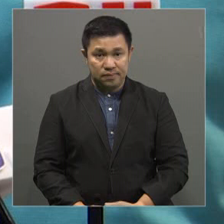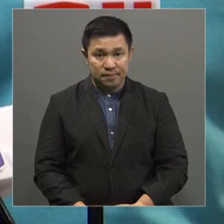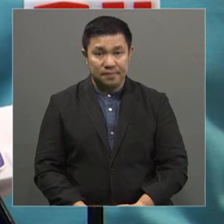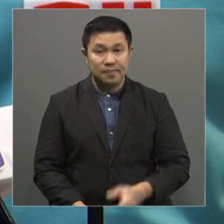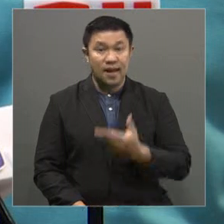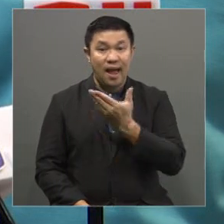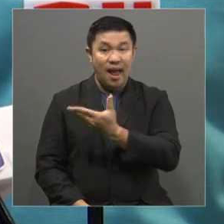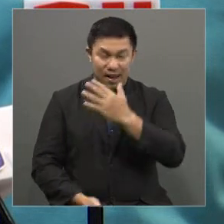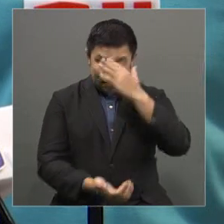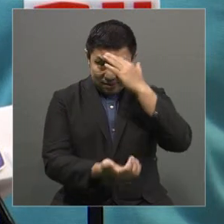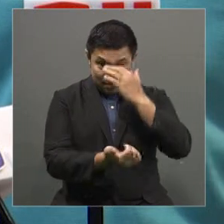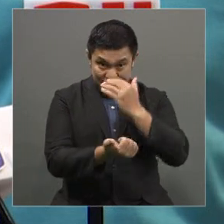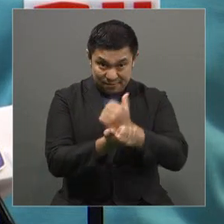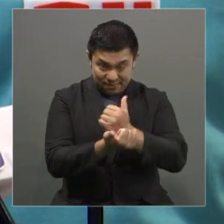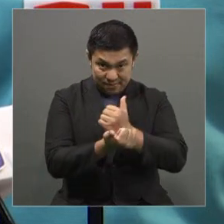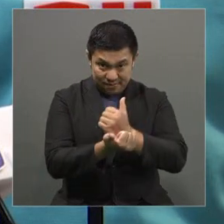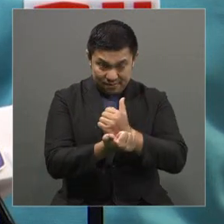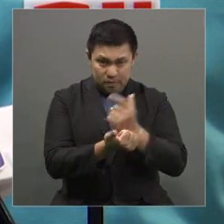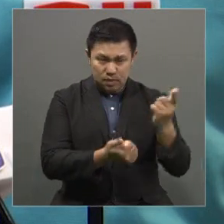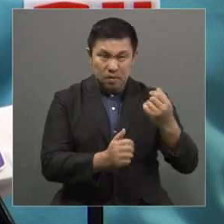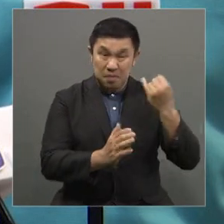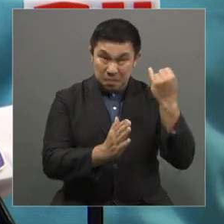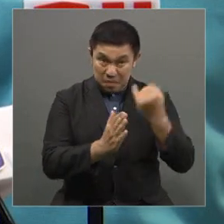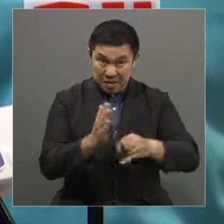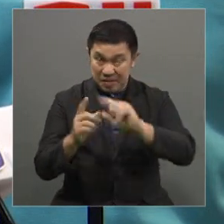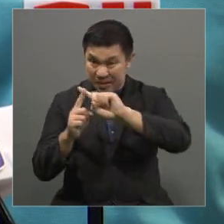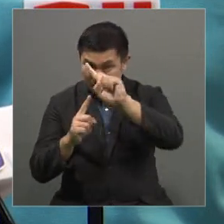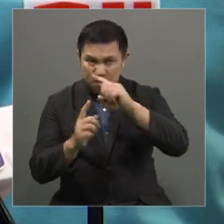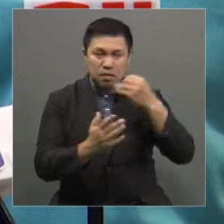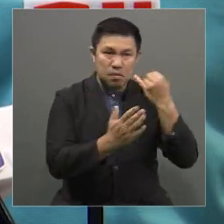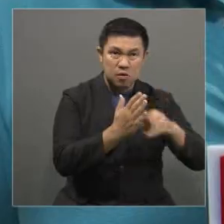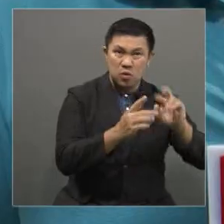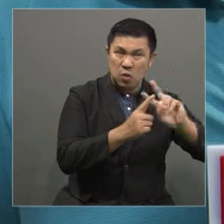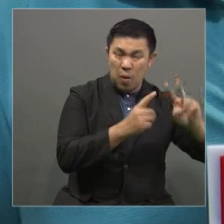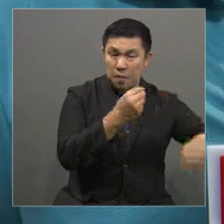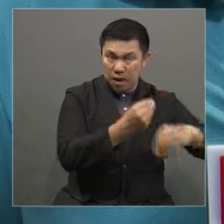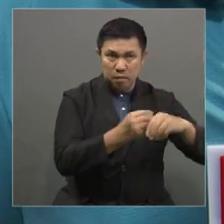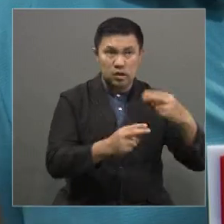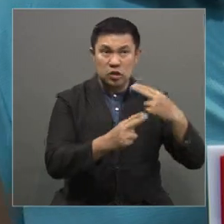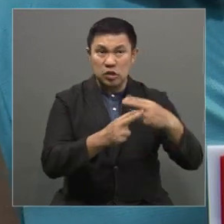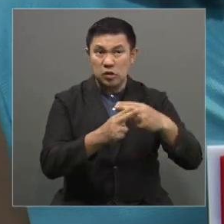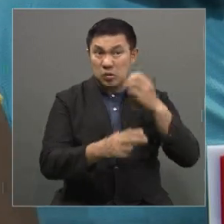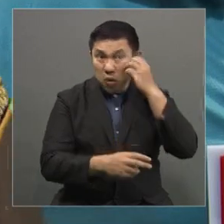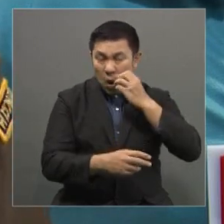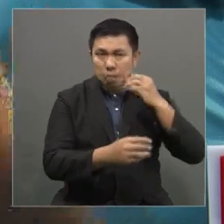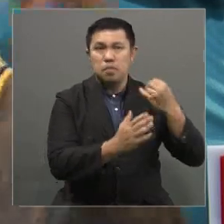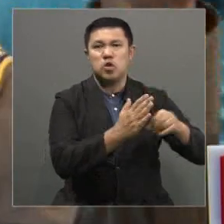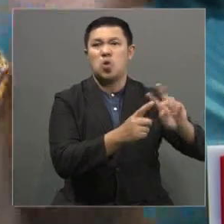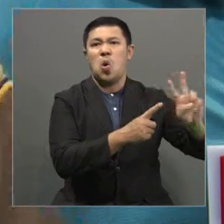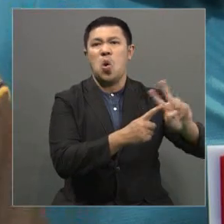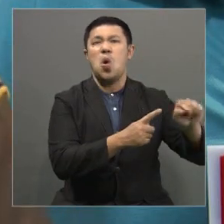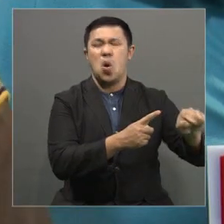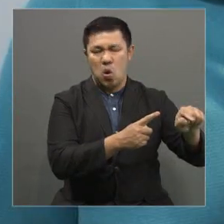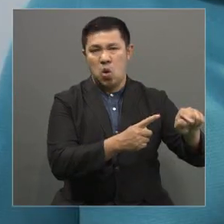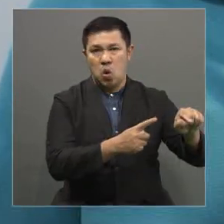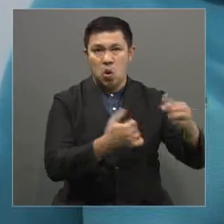ผู้กันเต่าให้สัมภาษณ์เนี่ยก็บอกว่ามันจะมีคดีหลักแล้วก็คดีรองที่เพิ่มมาใช่มยในชื่อของบิ๊กโจ๊กเนี่ยอยู่ในส่วนคดีรองแล้วก็บอกว่าตอน